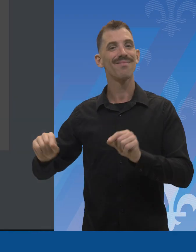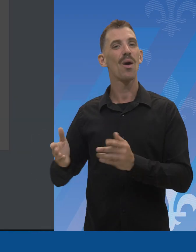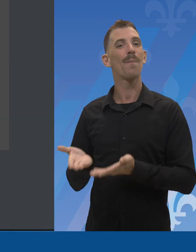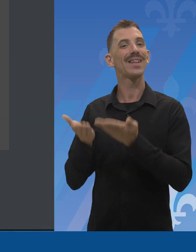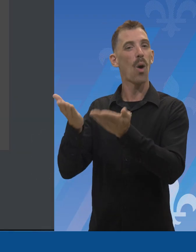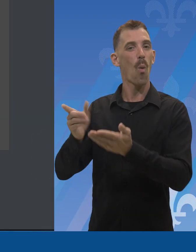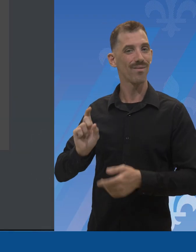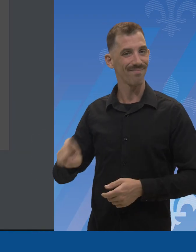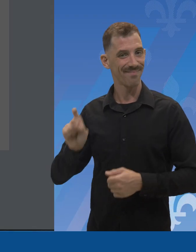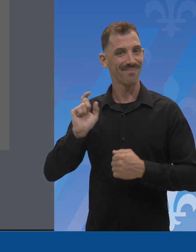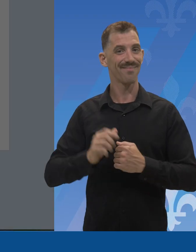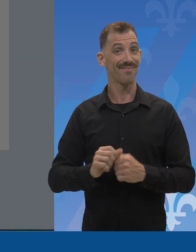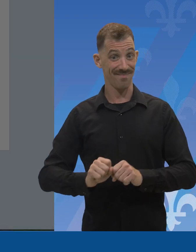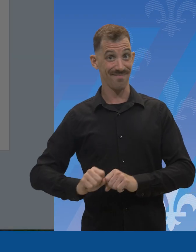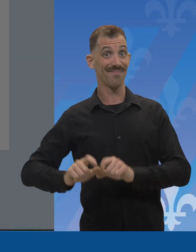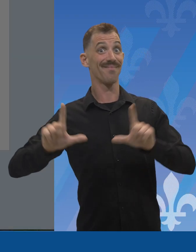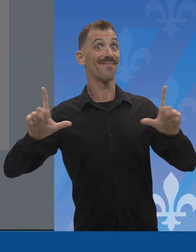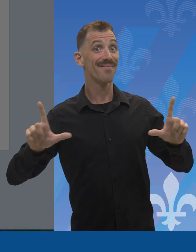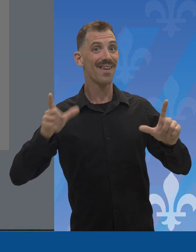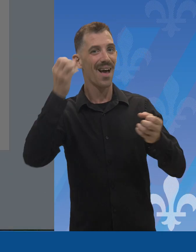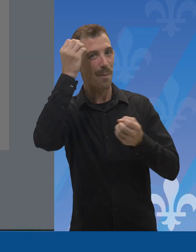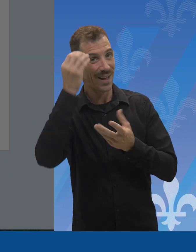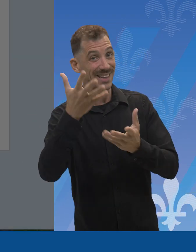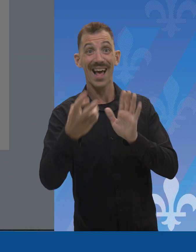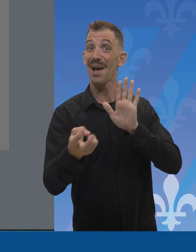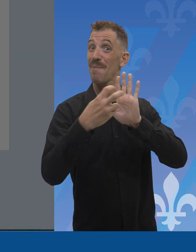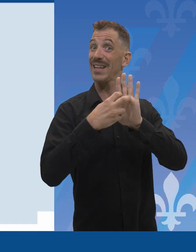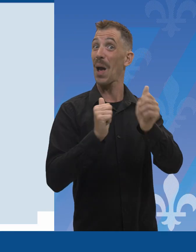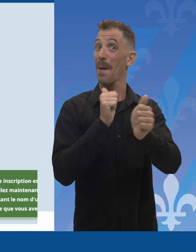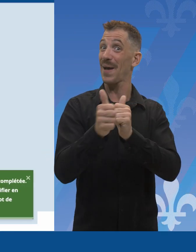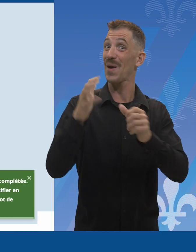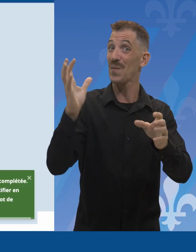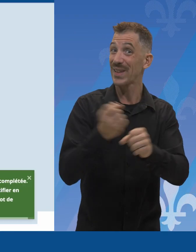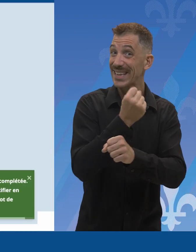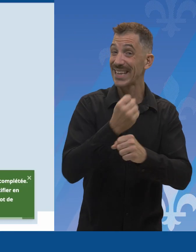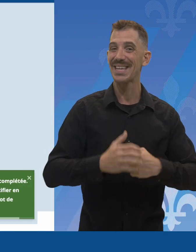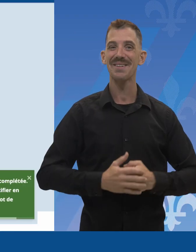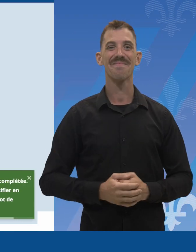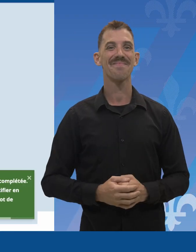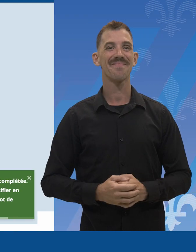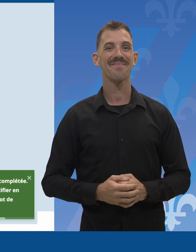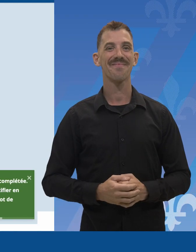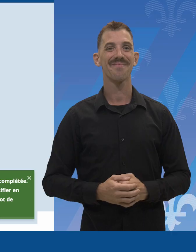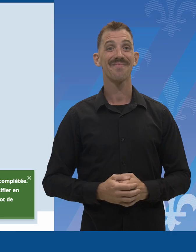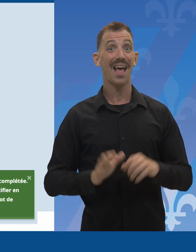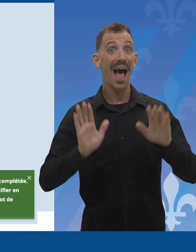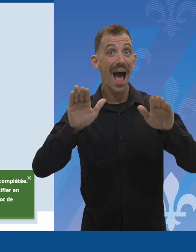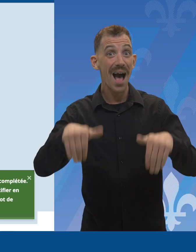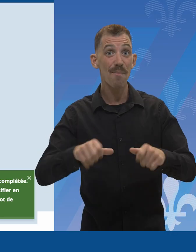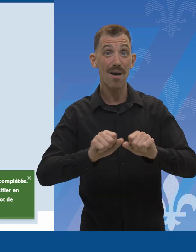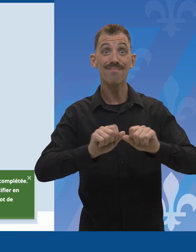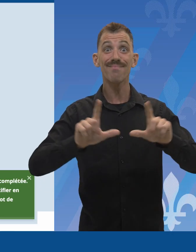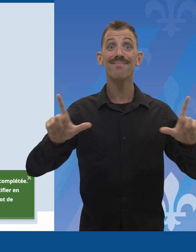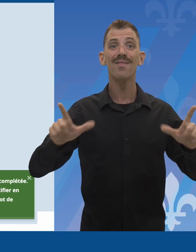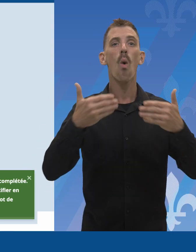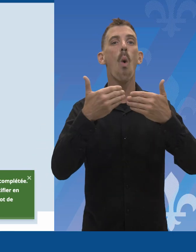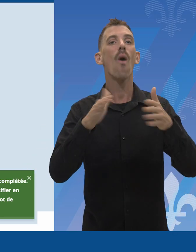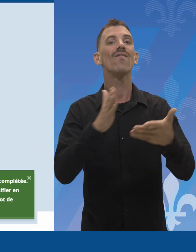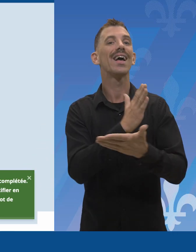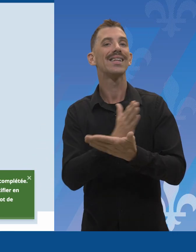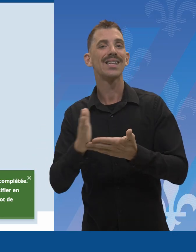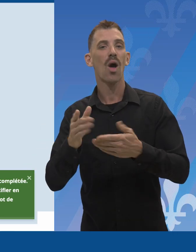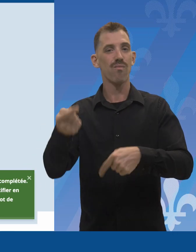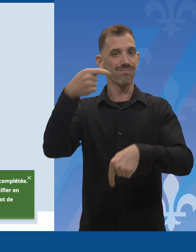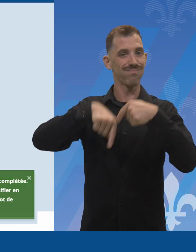passe, cliquez sur Soumettre. Vous recevrez un message qui confirme que votre inscription est réussie. Vous serez ensuite redirigé vers la